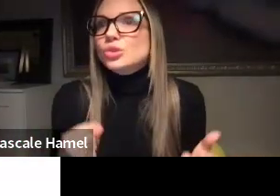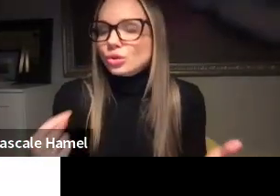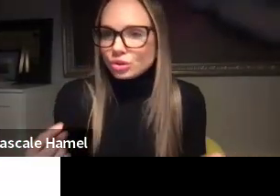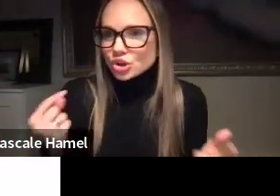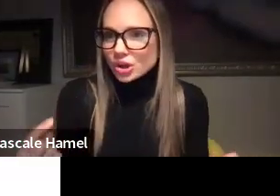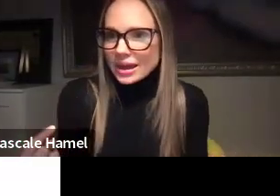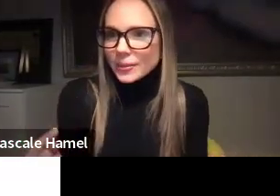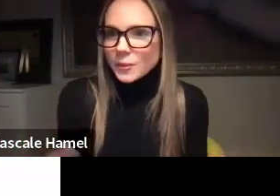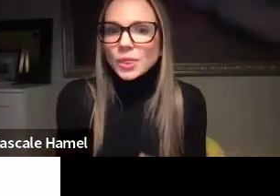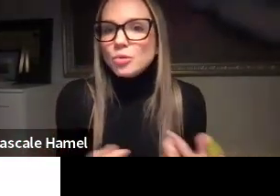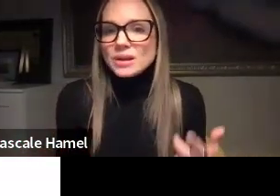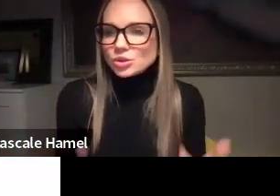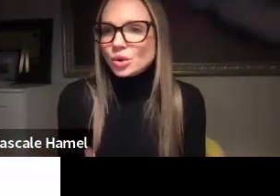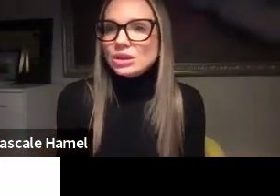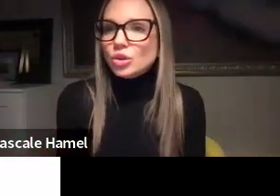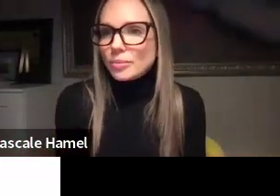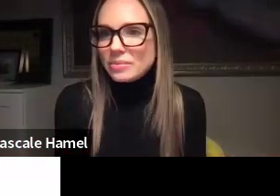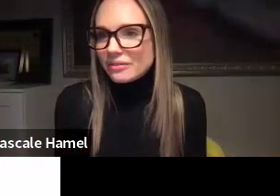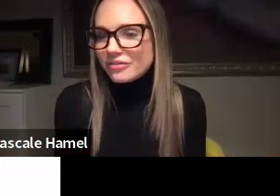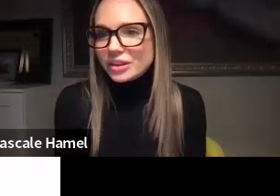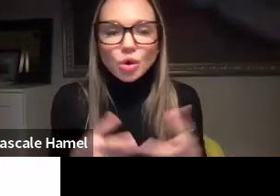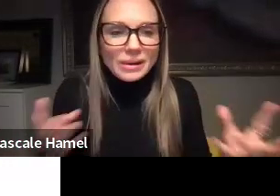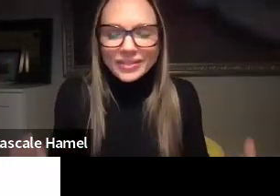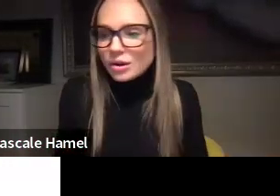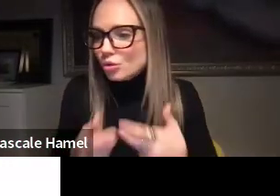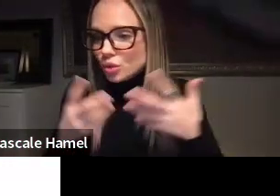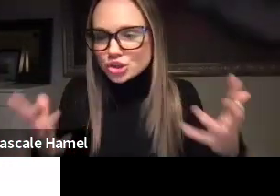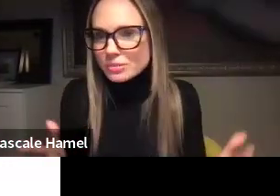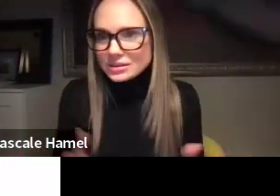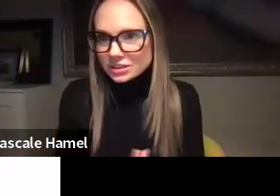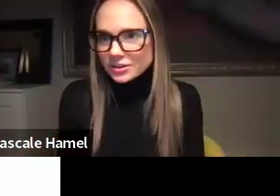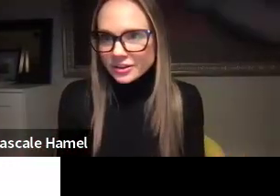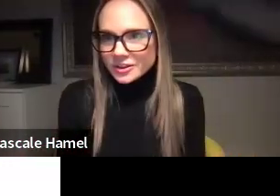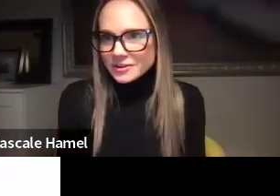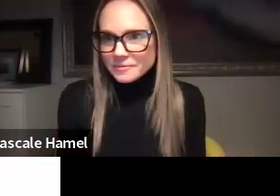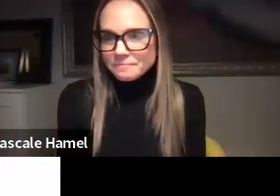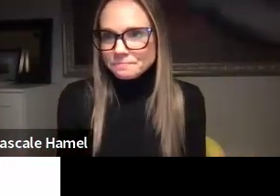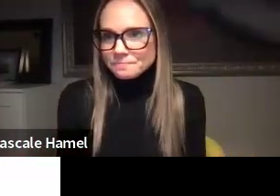le premier truc que je regarde pour m'assurer qu'une robe est bien faite ou un pantalon ou une chemise.